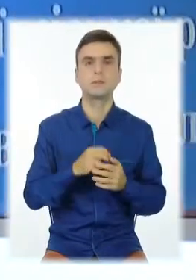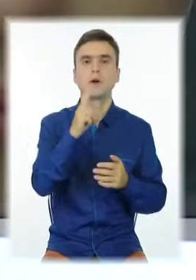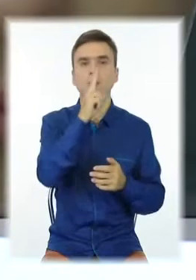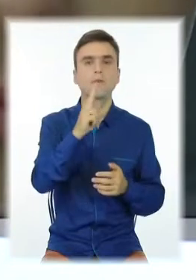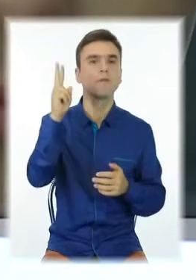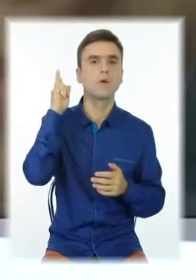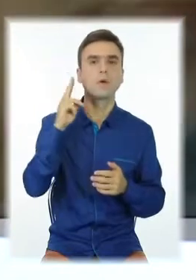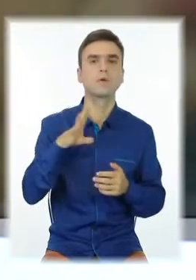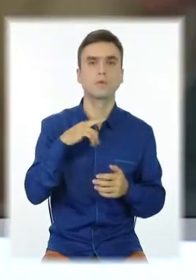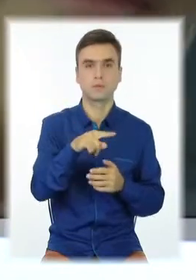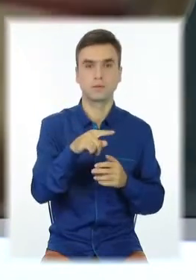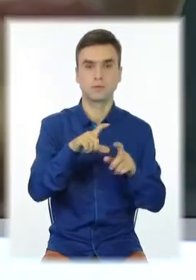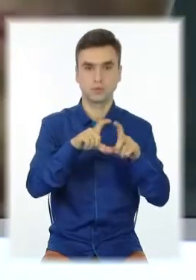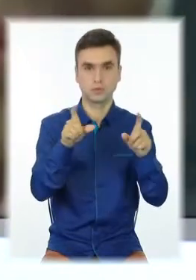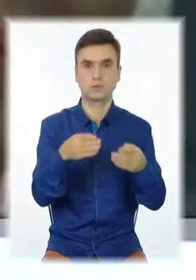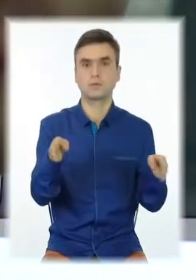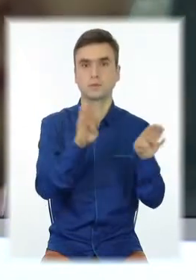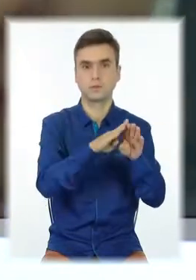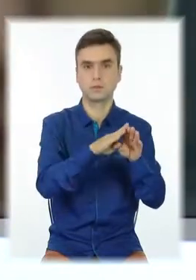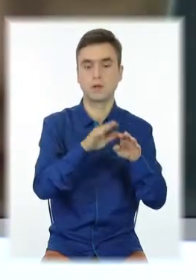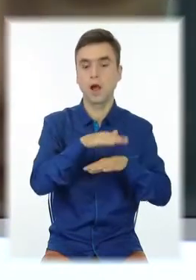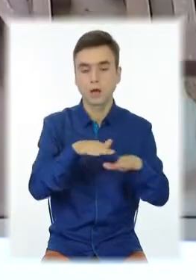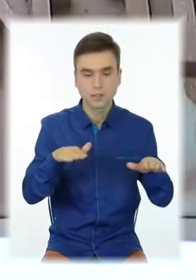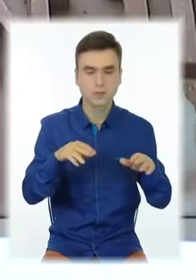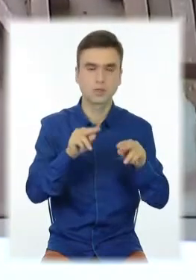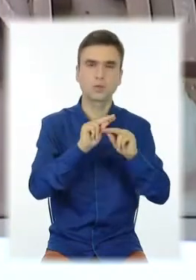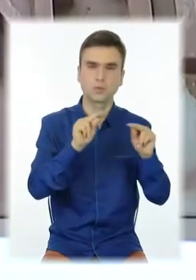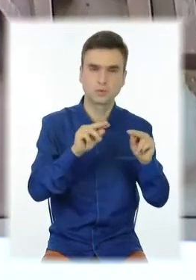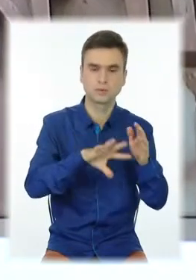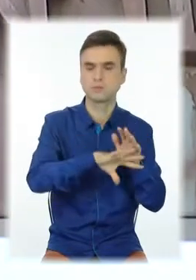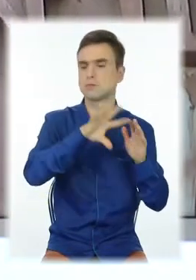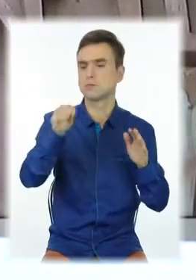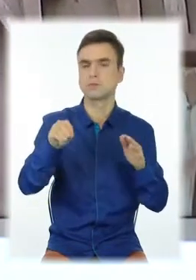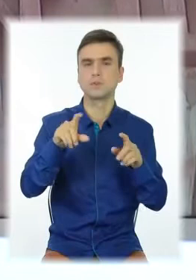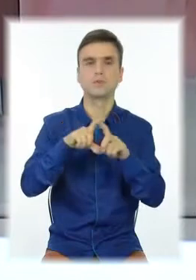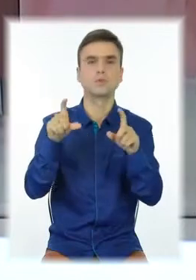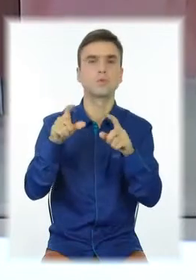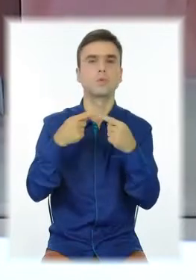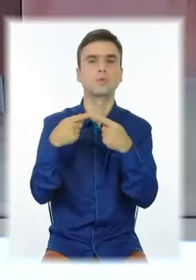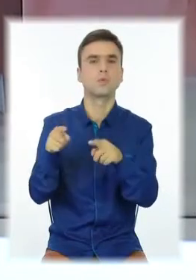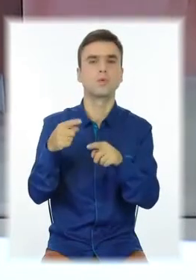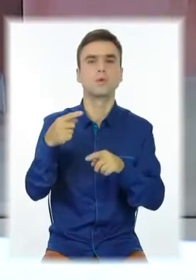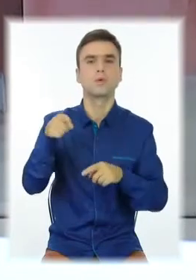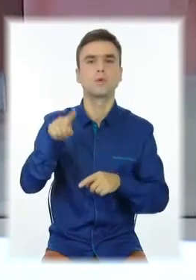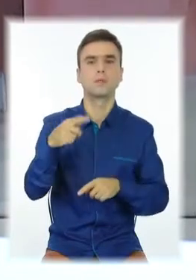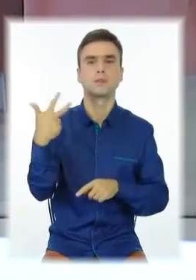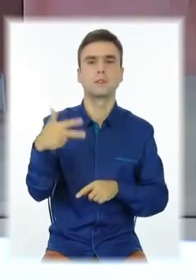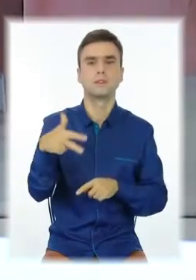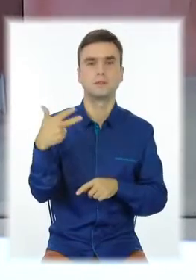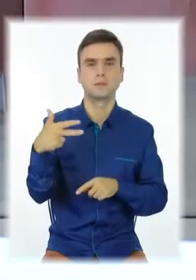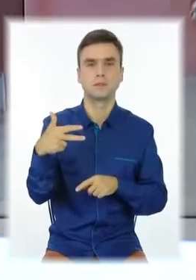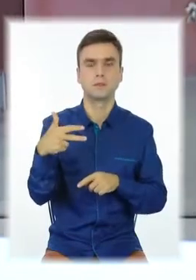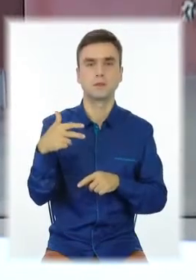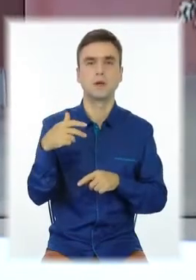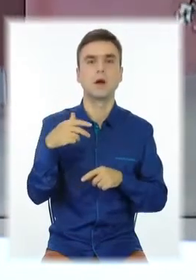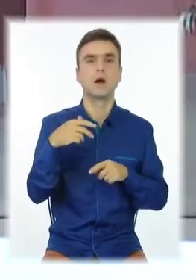та педагогів закладу переселили до школи номер 30. За словами чиновників, будівля десятки потребувала капітальної